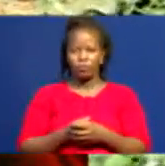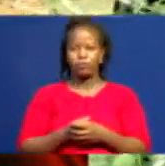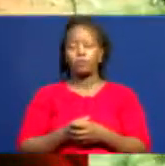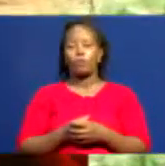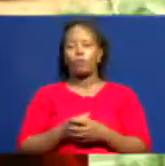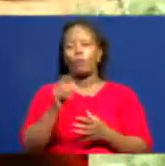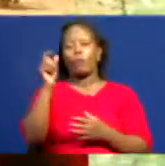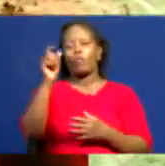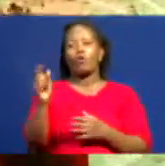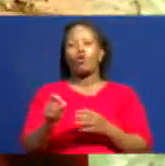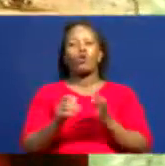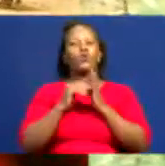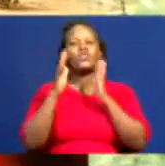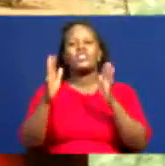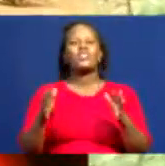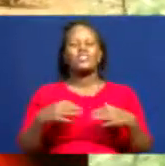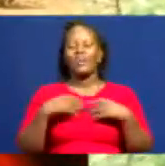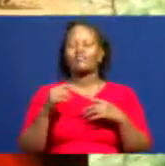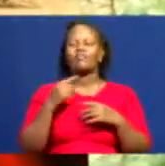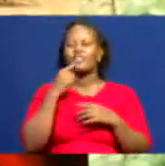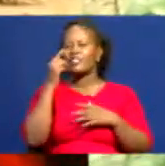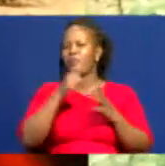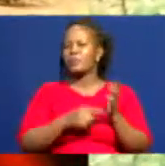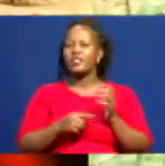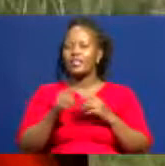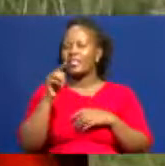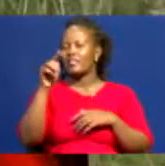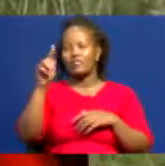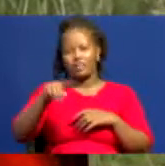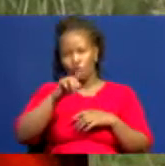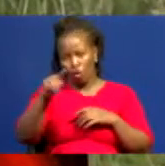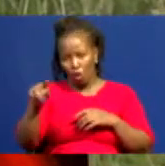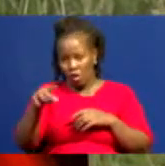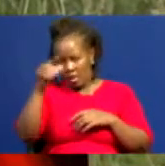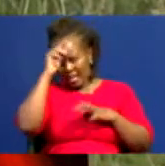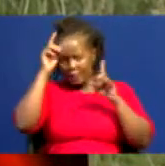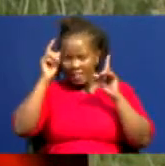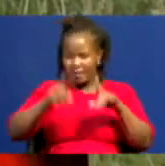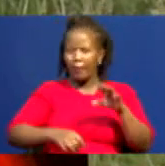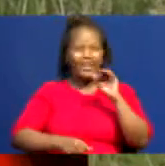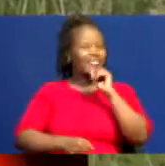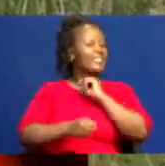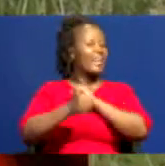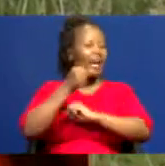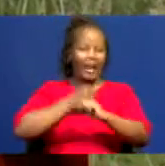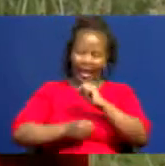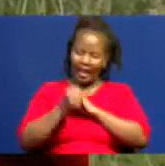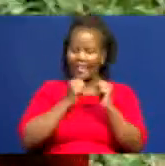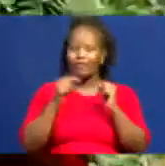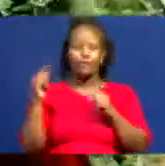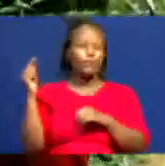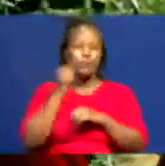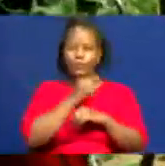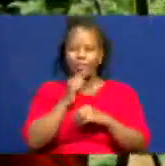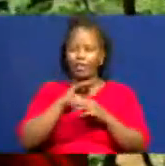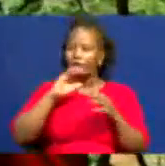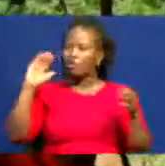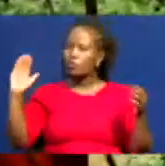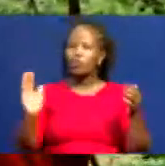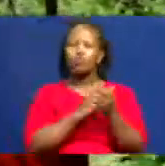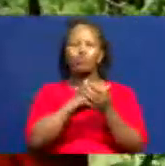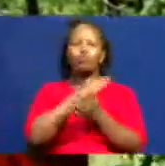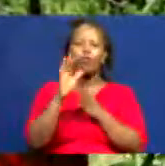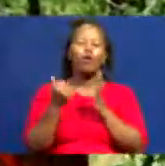Local leaders have condemned the act, saying it is time for the government to act decisively and flush out bandits in the